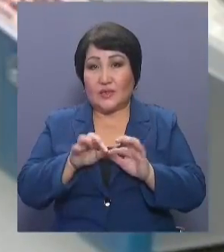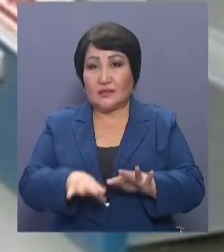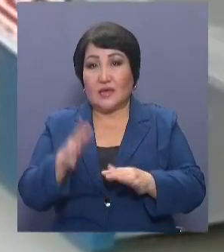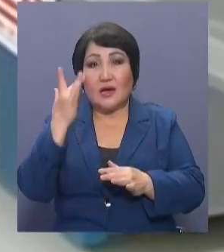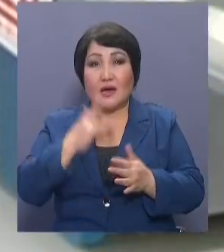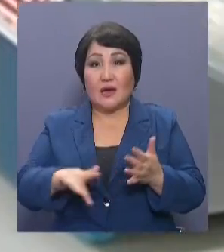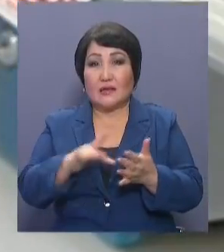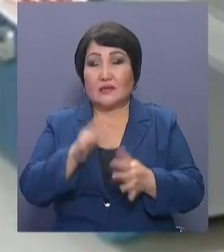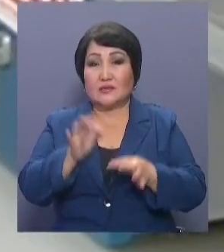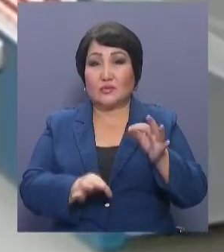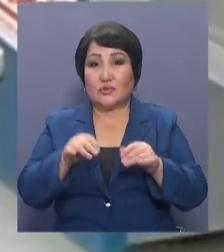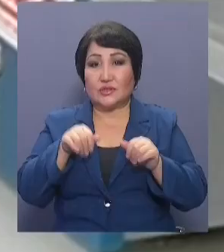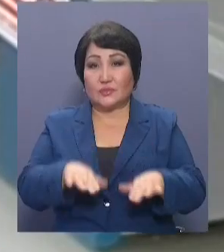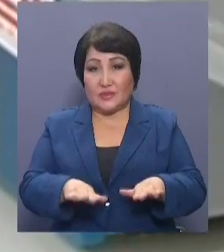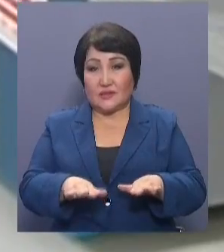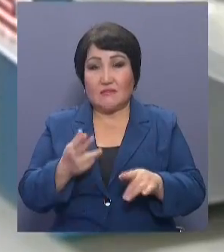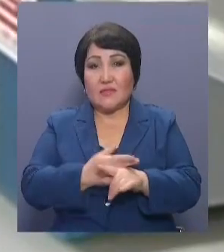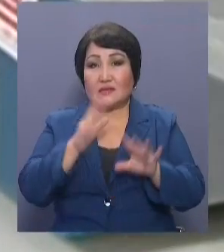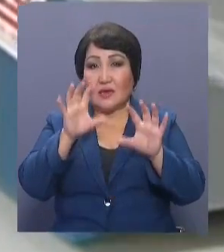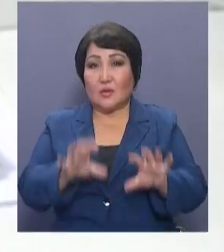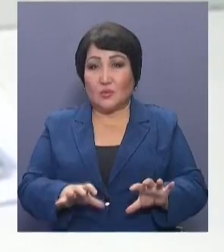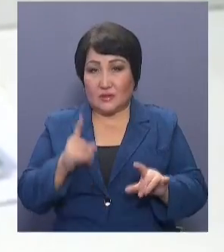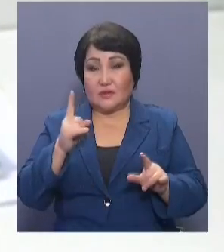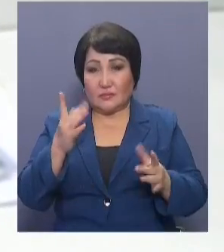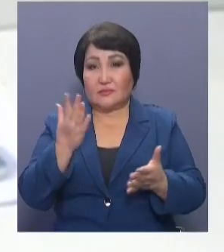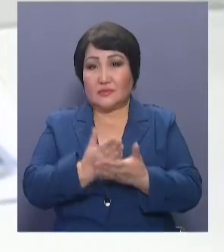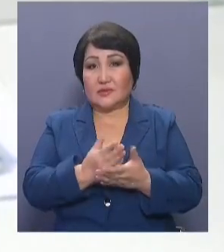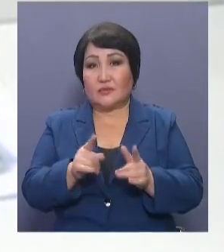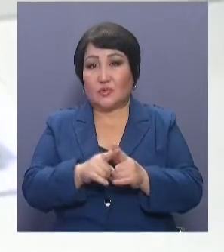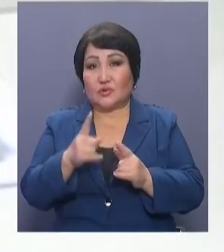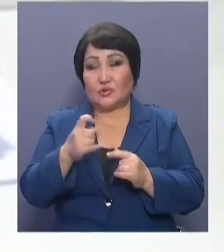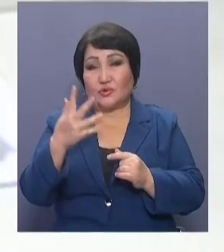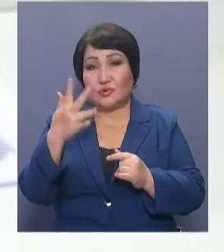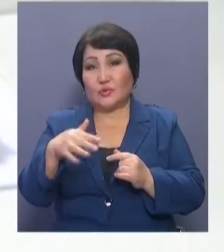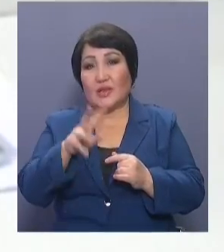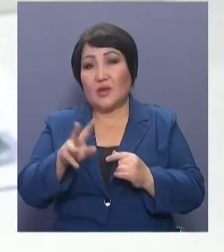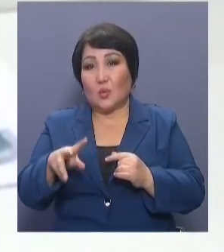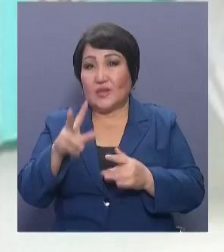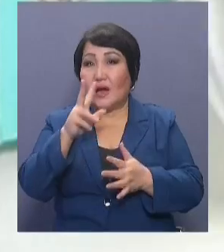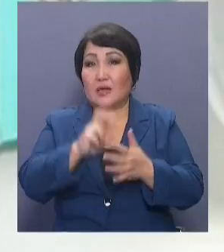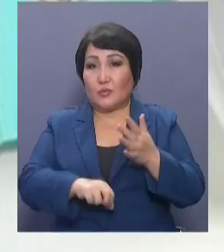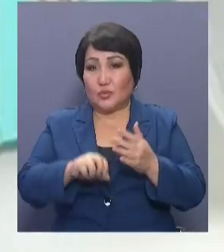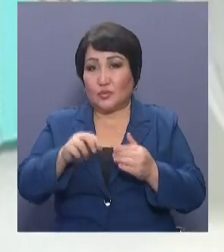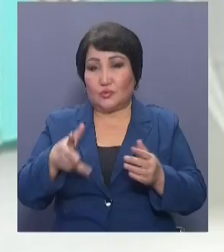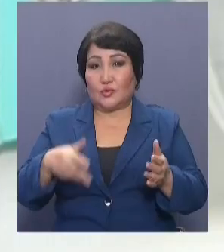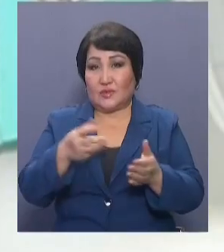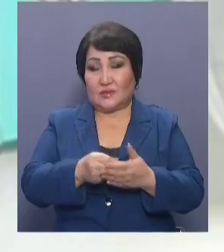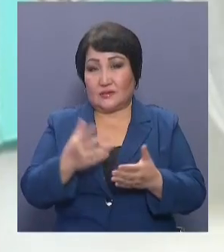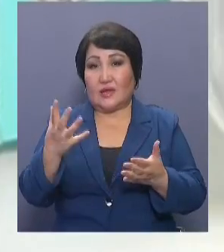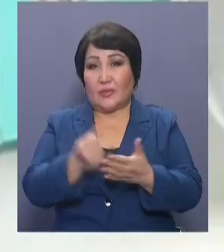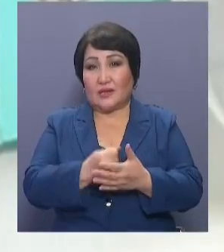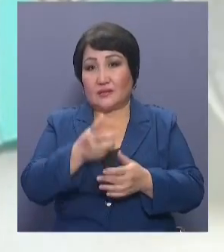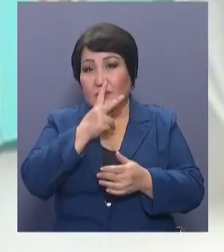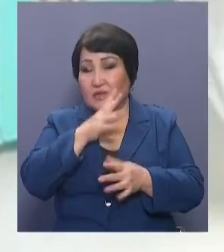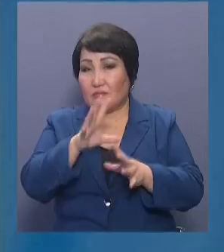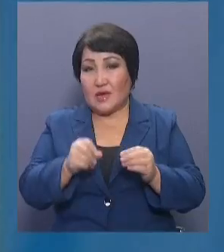шешімімен заңсыз деп танылған. Енді олар 115 миллион теңге көлемінде айыппұл төлейді. Одан бөлек тапқан табыстары түгел тәркеленбек. Еске